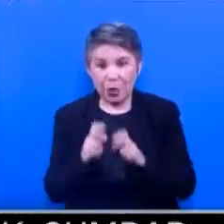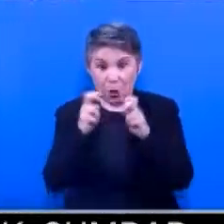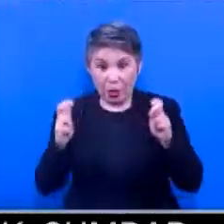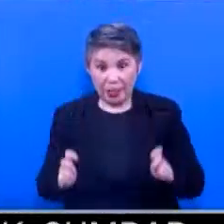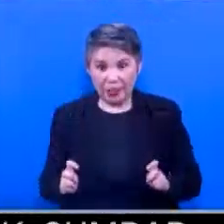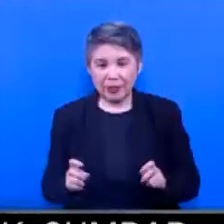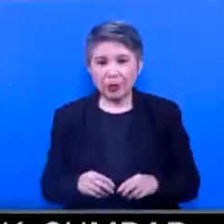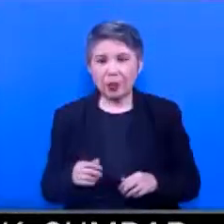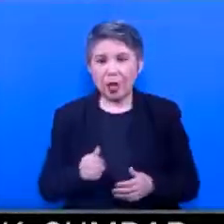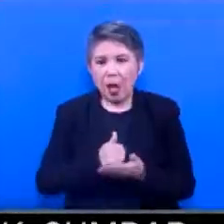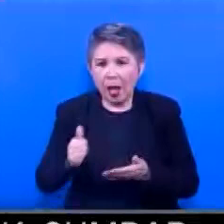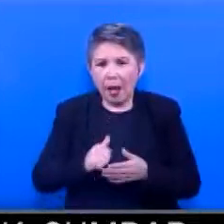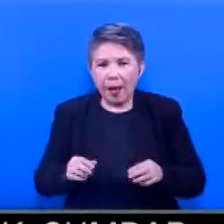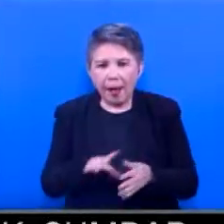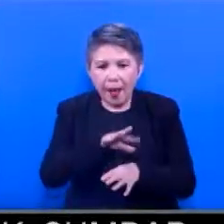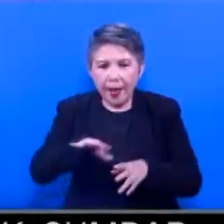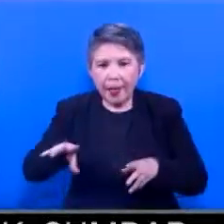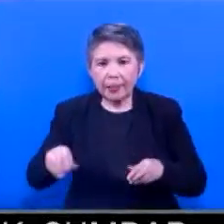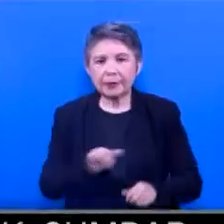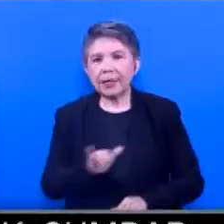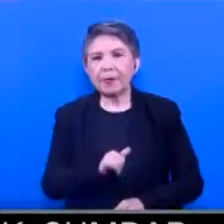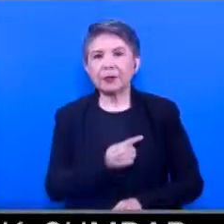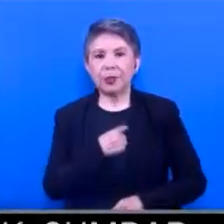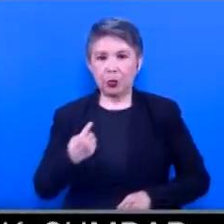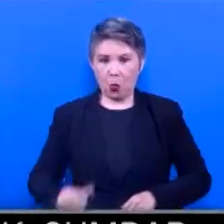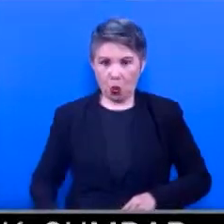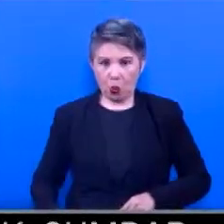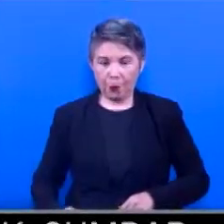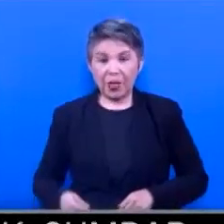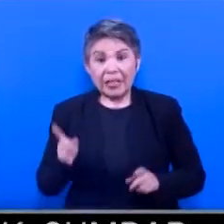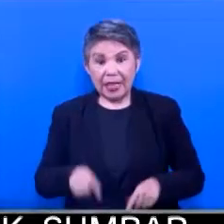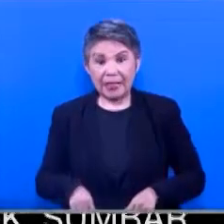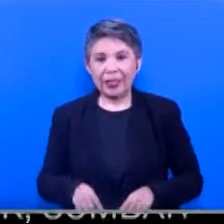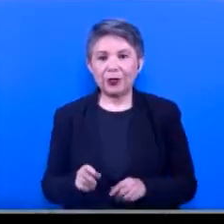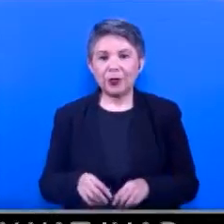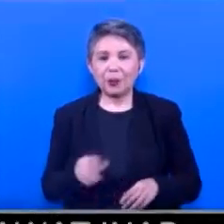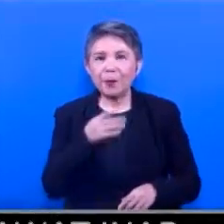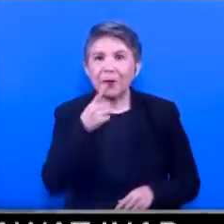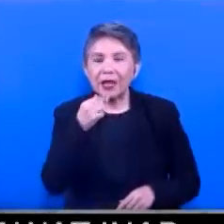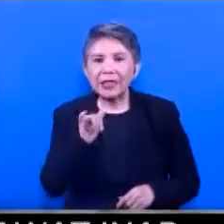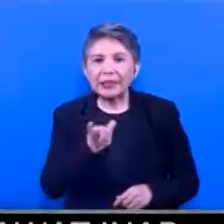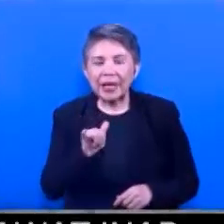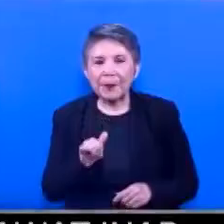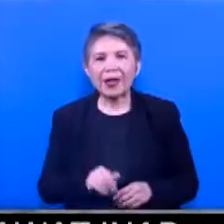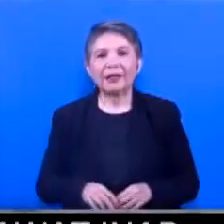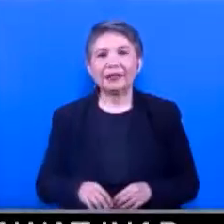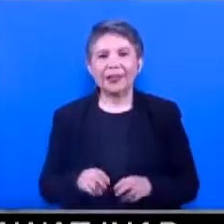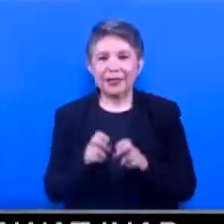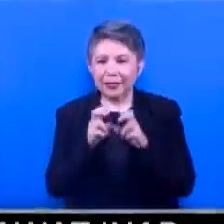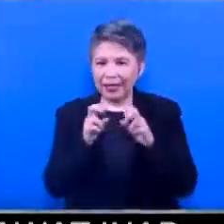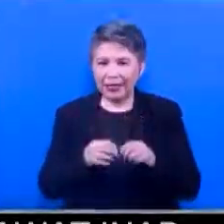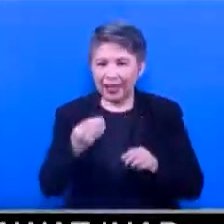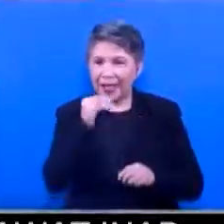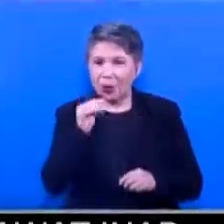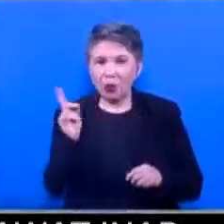diketahui memiliki kualitas air yang sama seperti di Tiongkok. Hal inilah yang membuat tahu Kediri memiliki rasa dan tekstur yang nyaris serupa